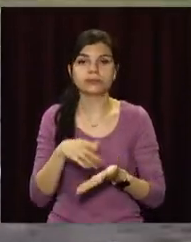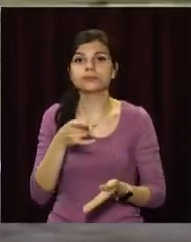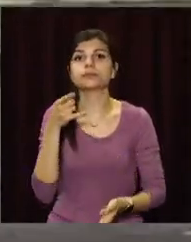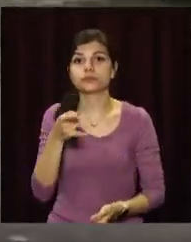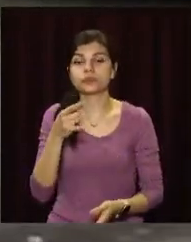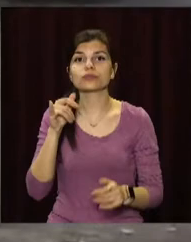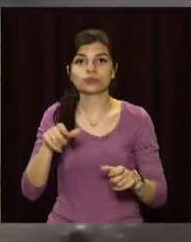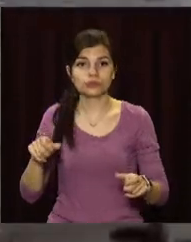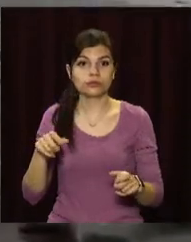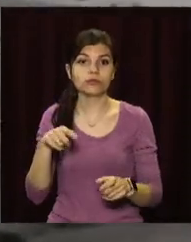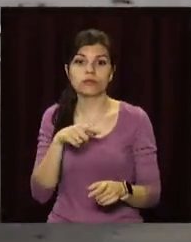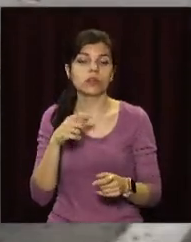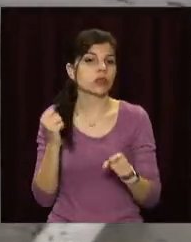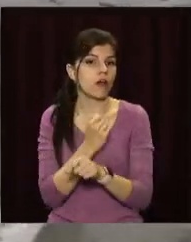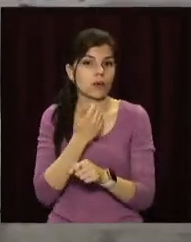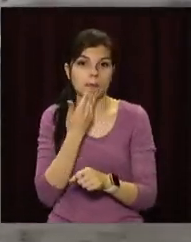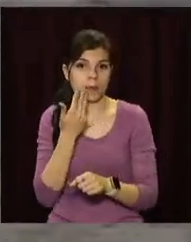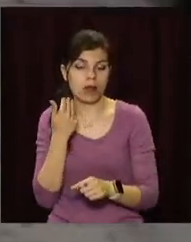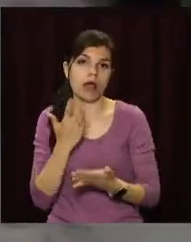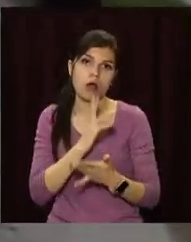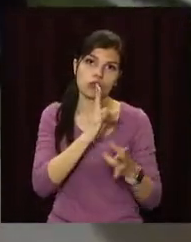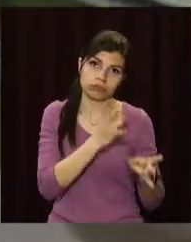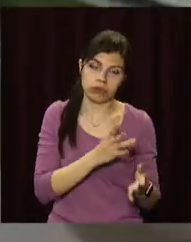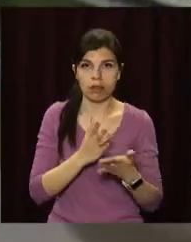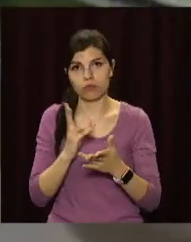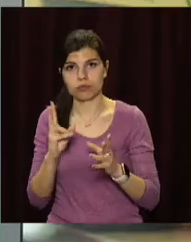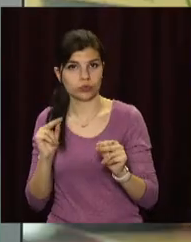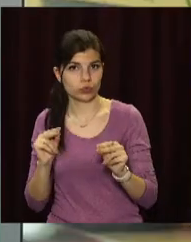та кермувальник автобусу не травмувалися.